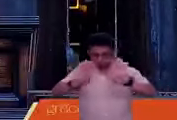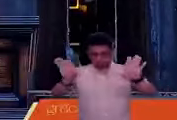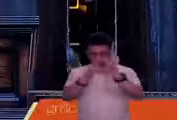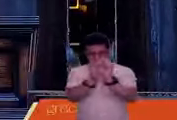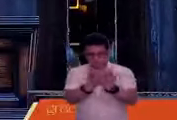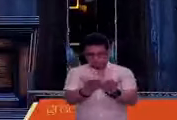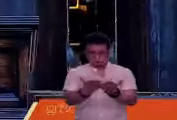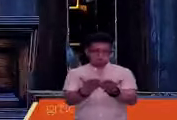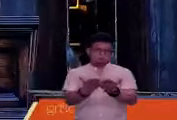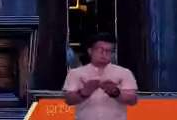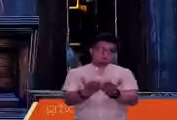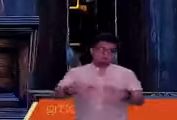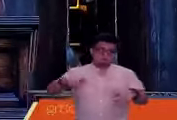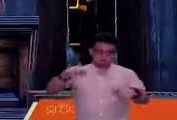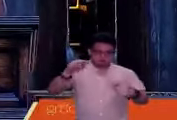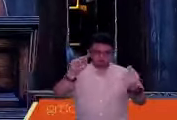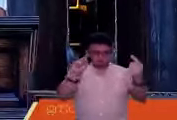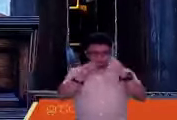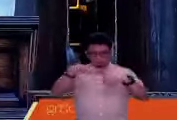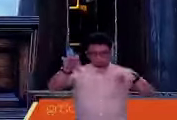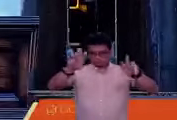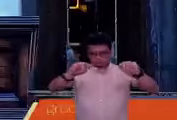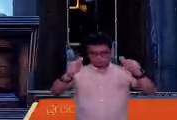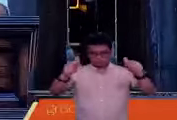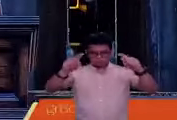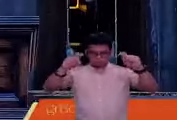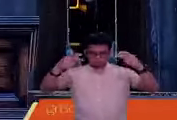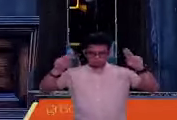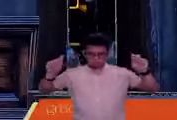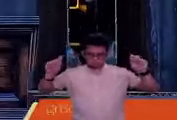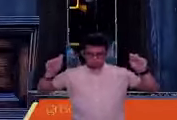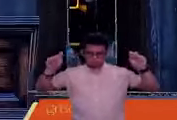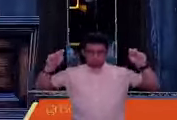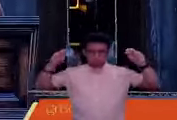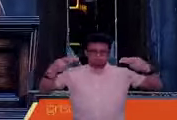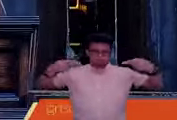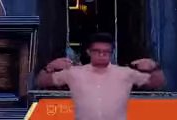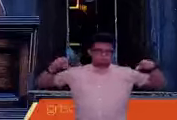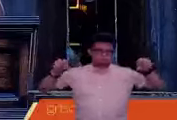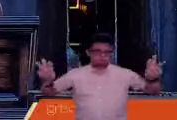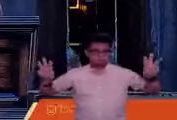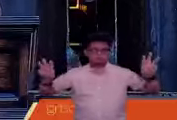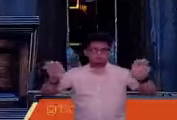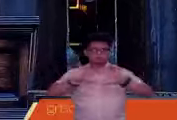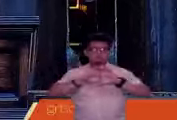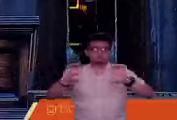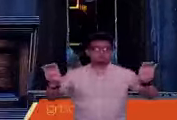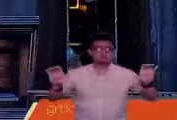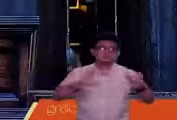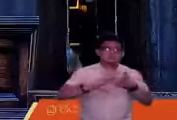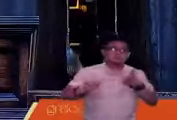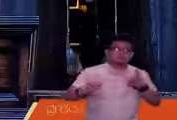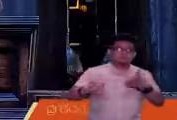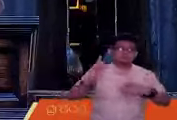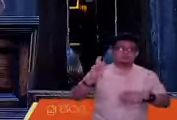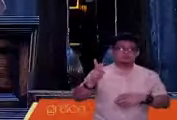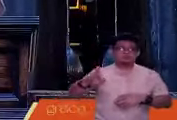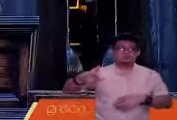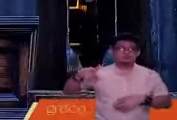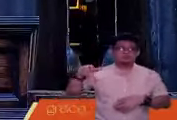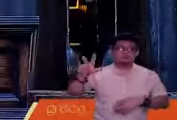Bible to Matthew chapter 13. Verse 23, let us all stand up to